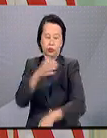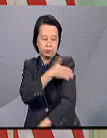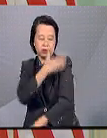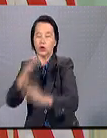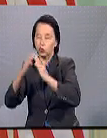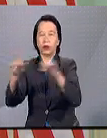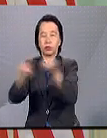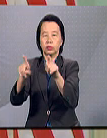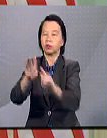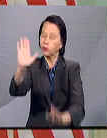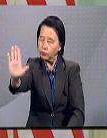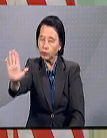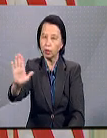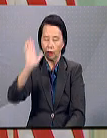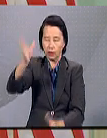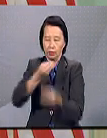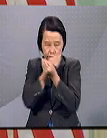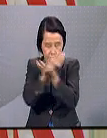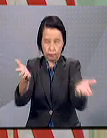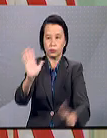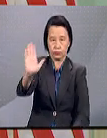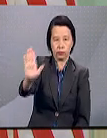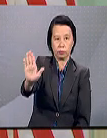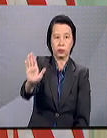pertimbangkan. Okey?